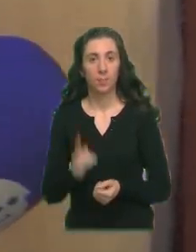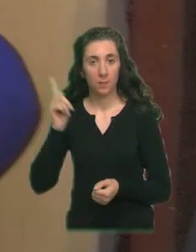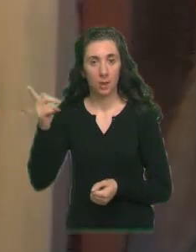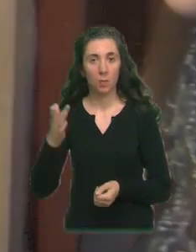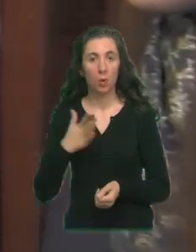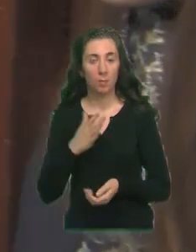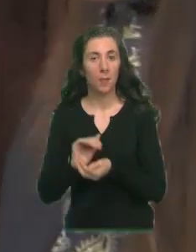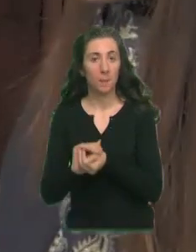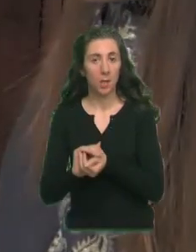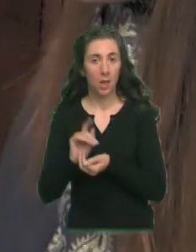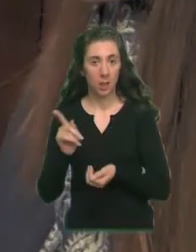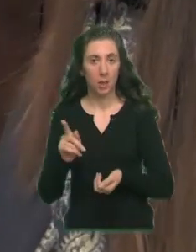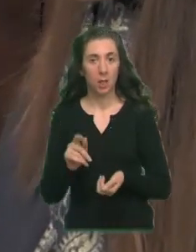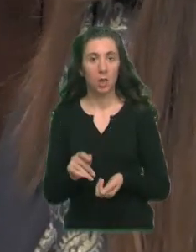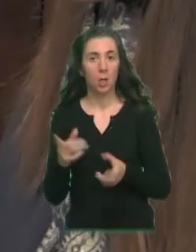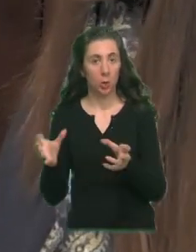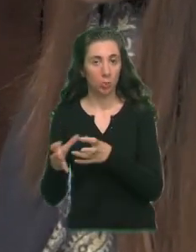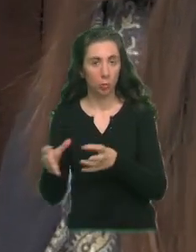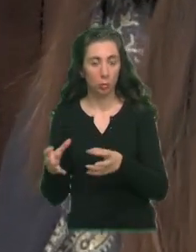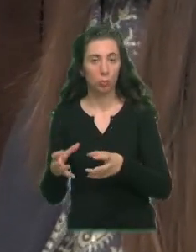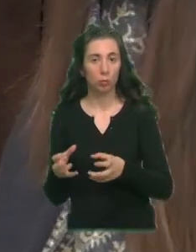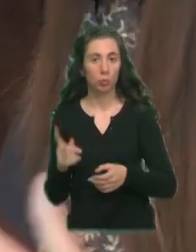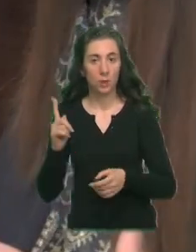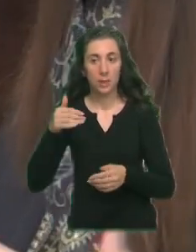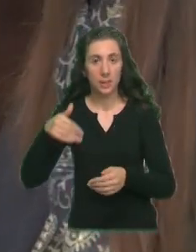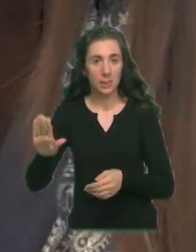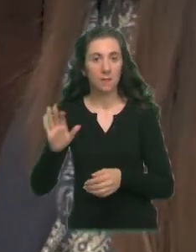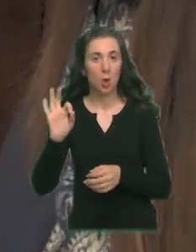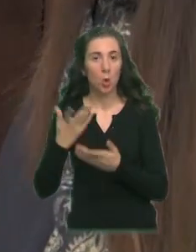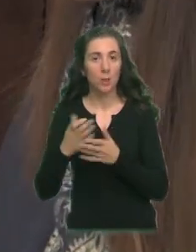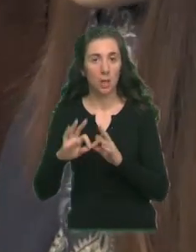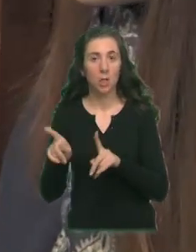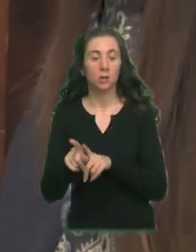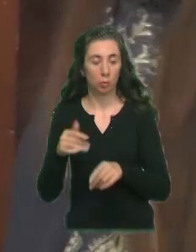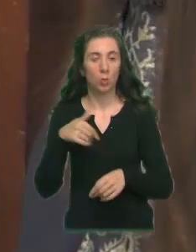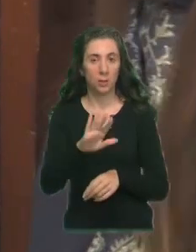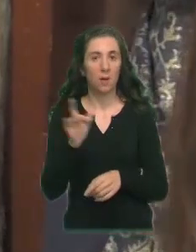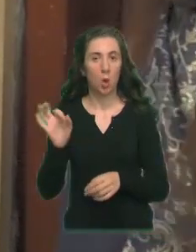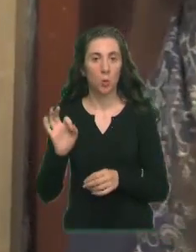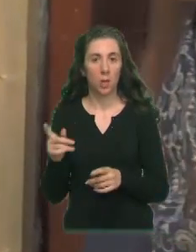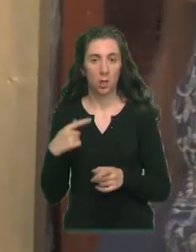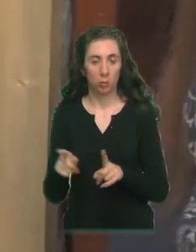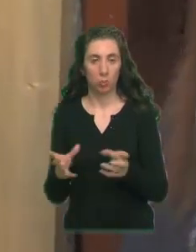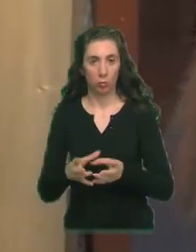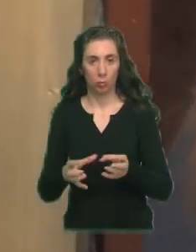Tamo imate, kažete, prijatelje. Da. Družite se inače i izvan Ozane? Da, i izvan Ozane, da.